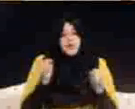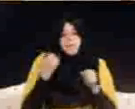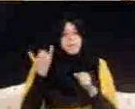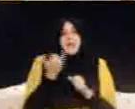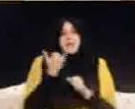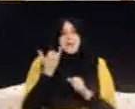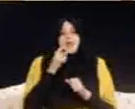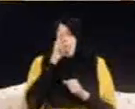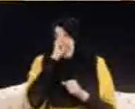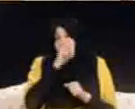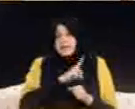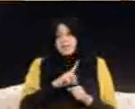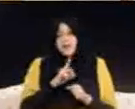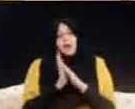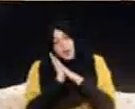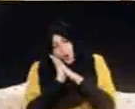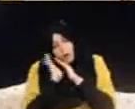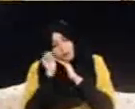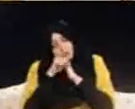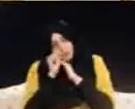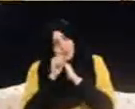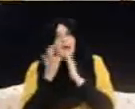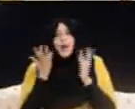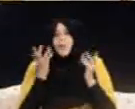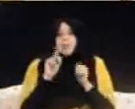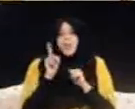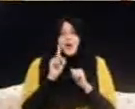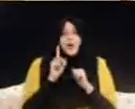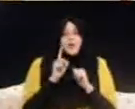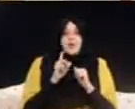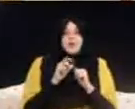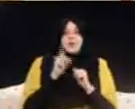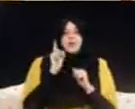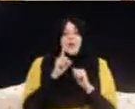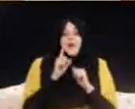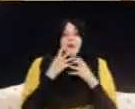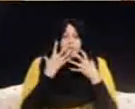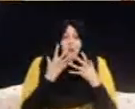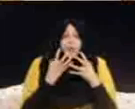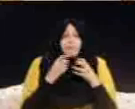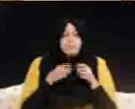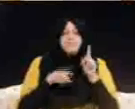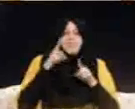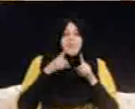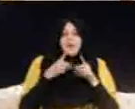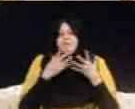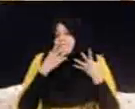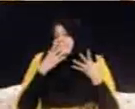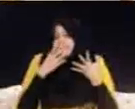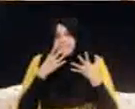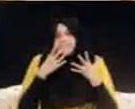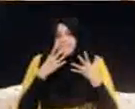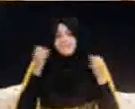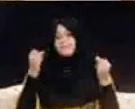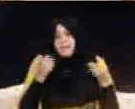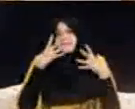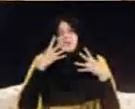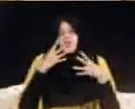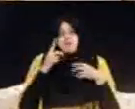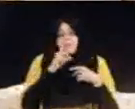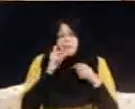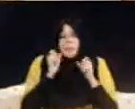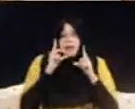لم تتعمدي يعني أنك تنامي على صلاة الوتر اجتهدتي فالحرج